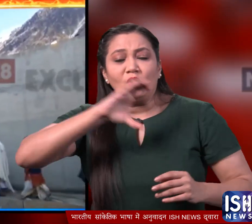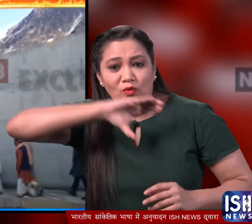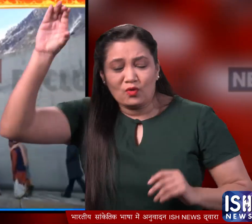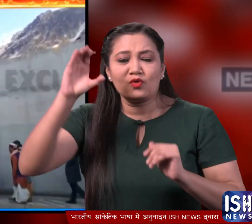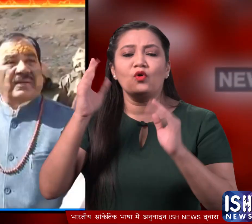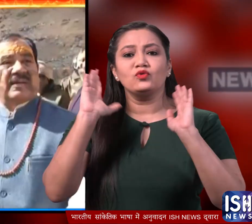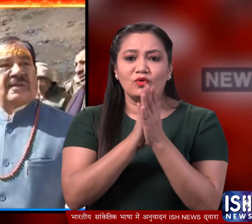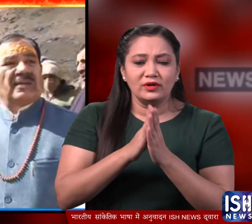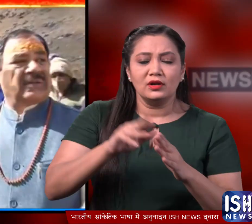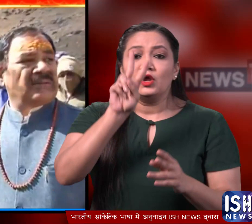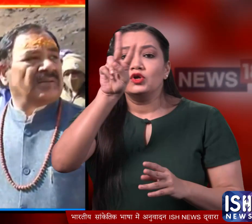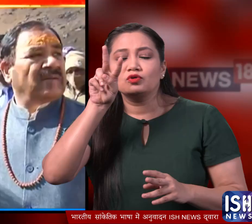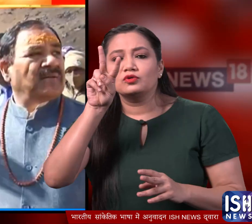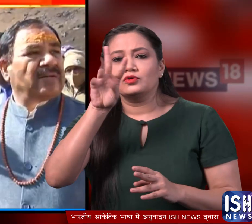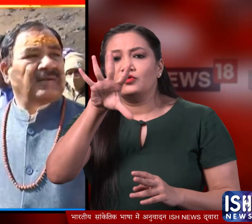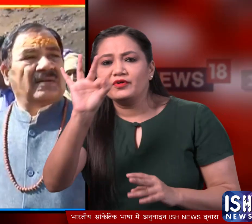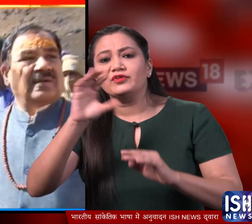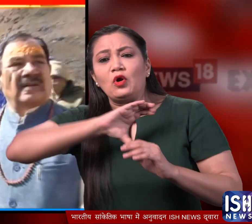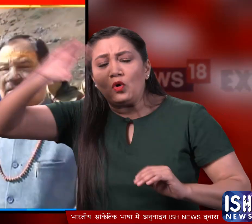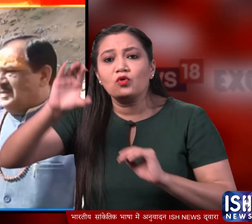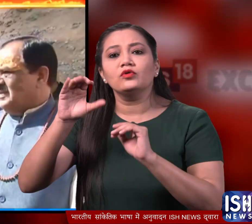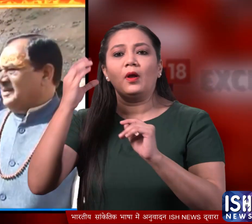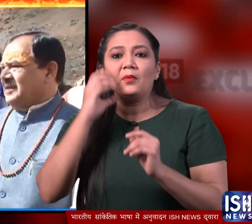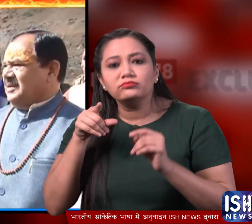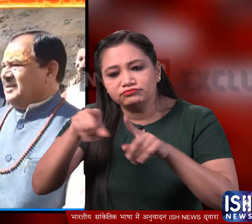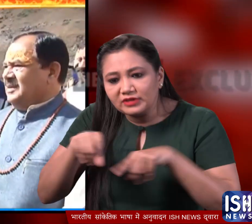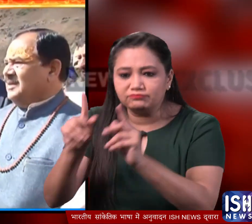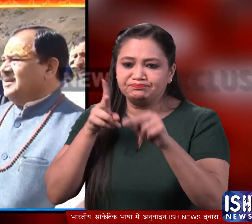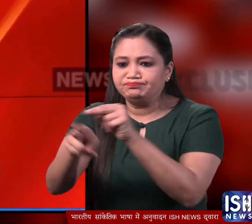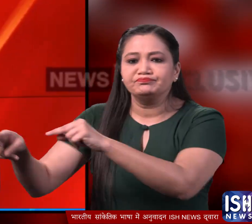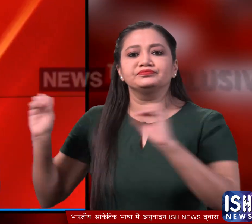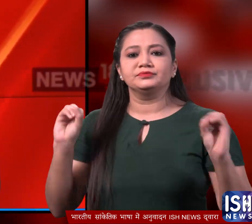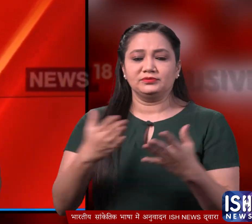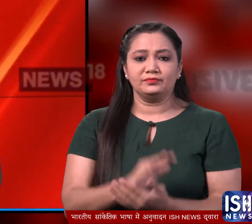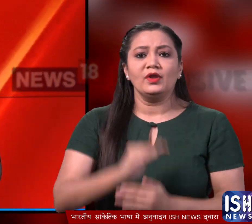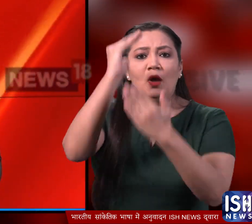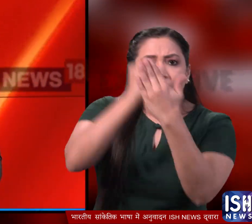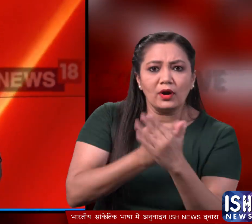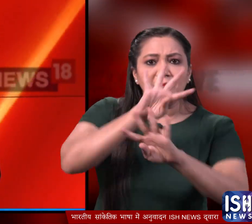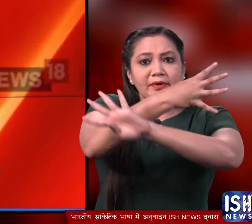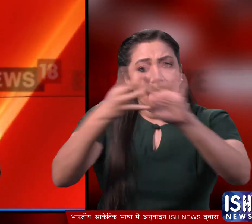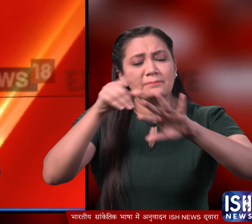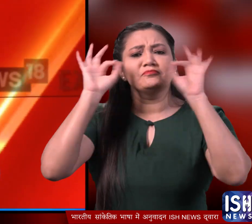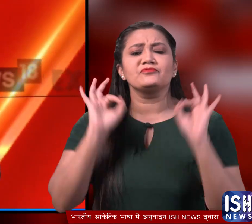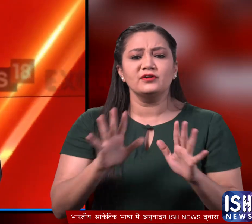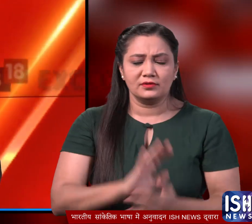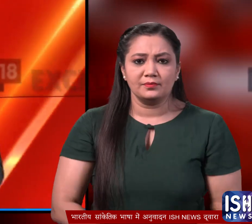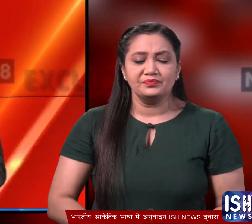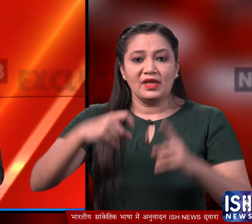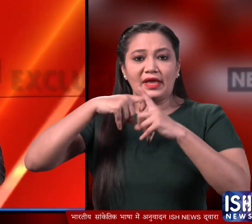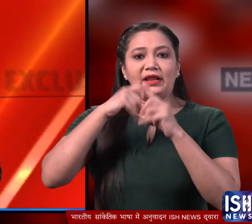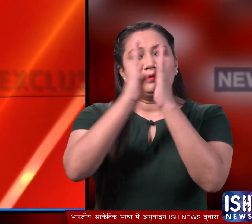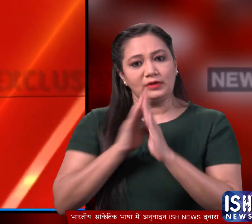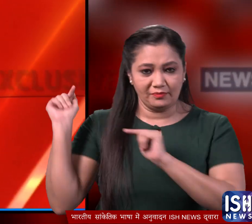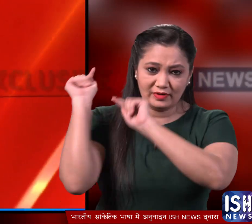کی پرستاویت یوجناوں میں قریب 200 کروڑ کی یوجناوں کا پردھان منتری لوکارپن کریں گے جس کے لیے سبھی کارکرموں کا وقت تیہ ہے جس کی شروعات